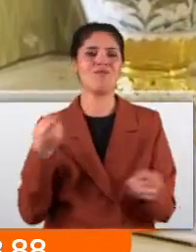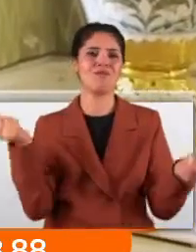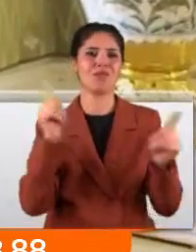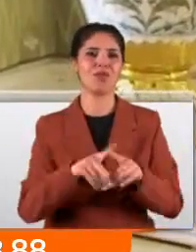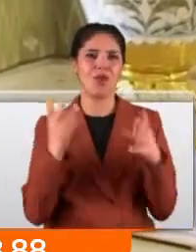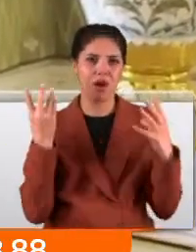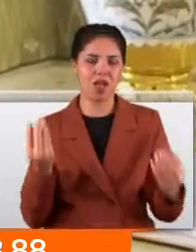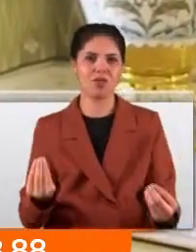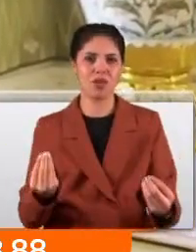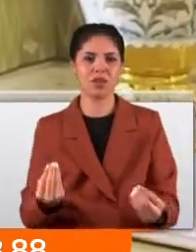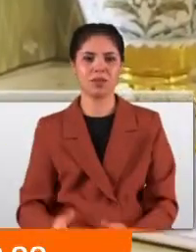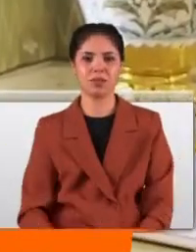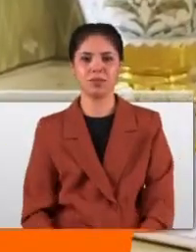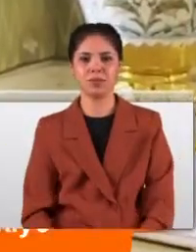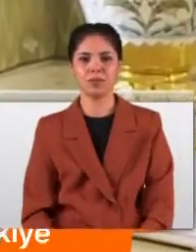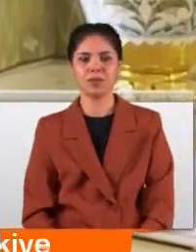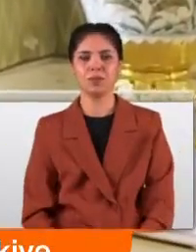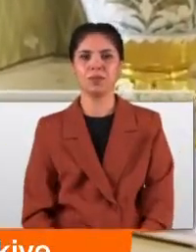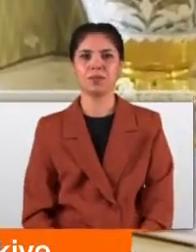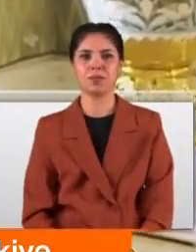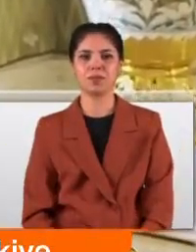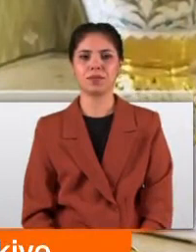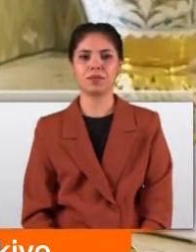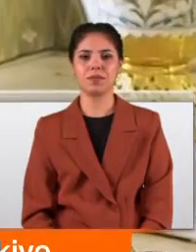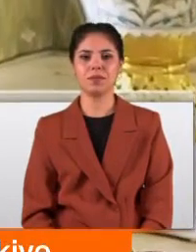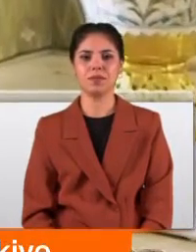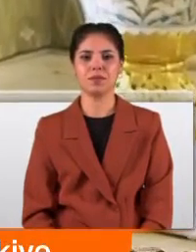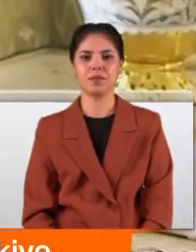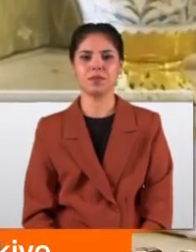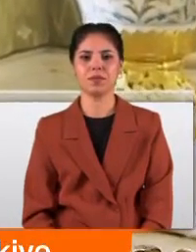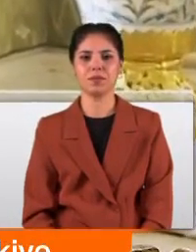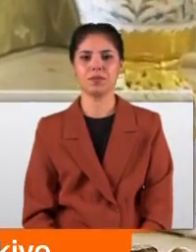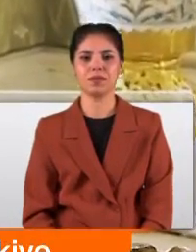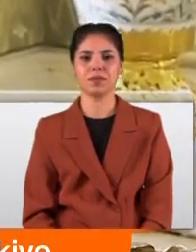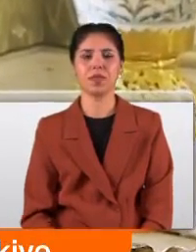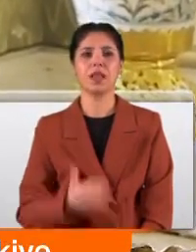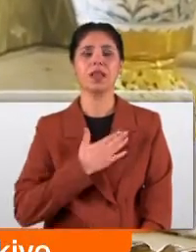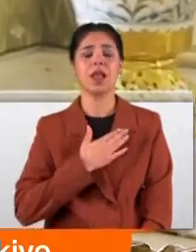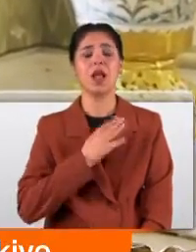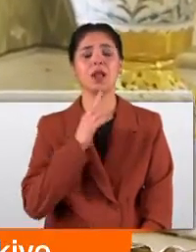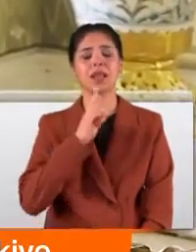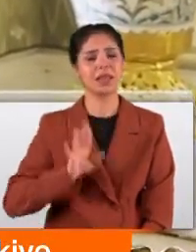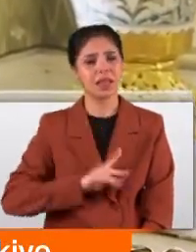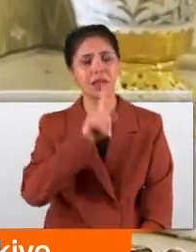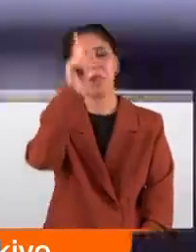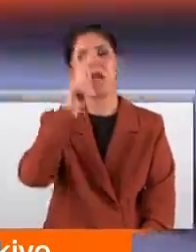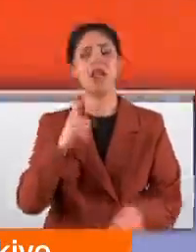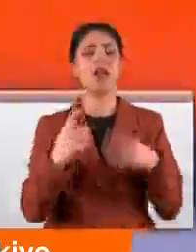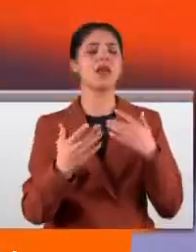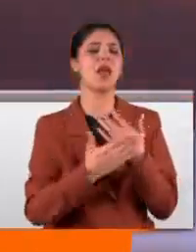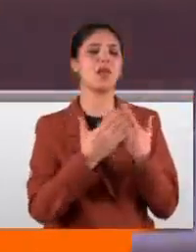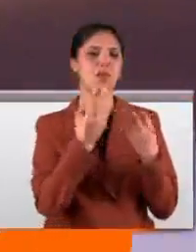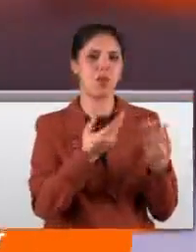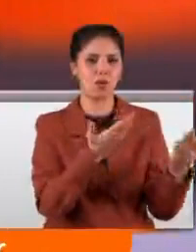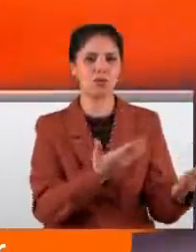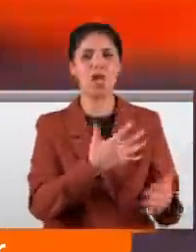oluruz. İnşallah. Teşekkür ederim. Sağ ol. Sağ ol kızım. Rabbim yar yardımcımız olsun inşallah. Anne